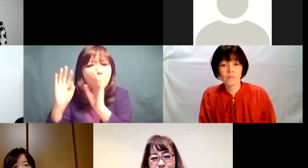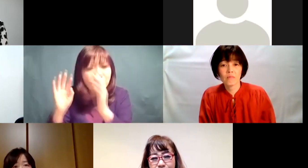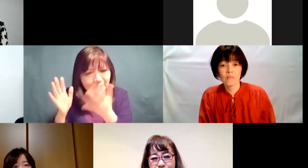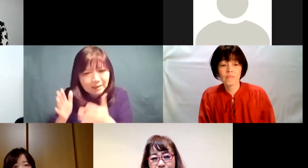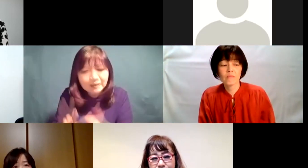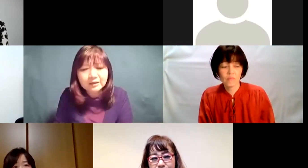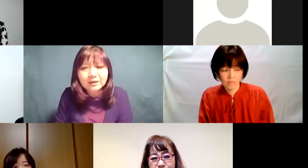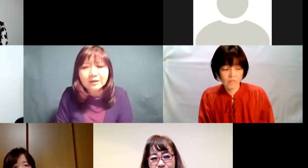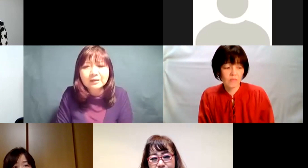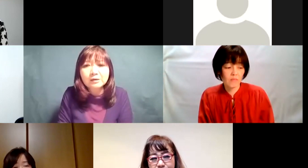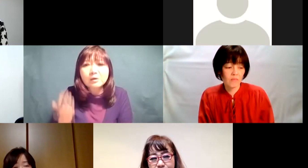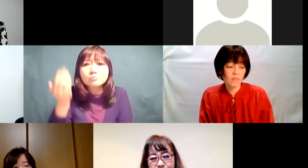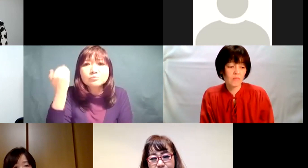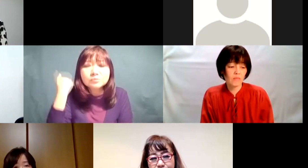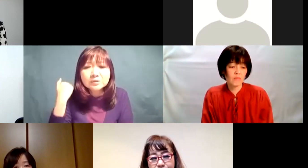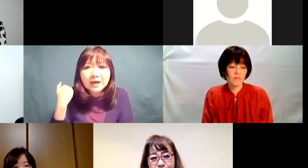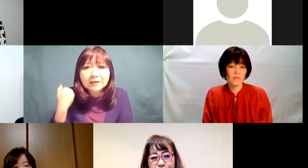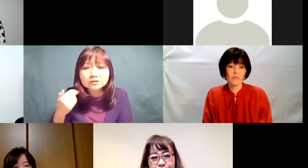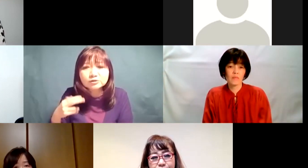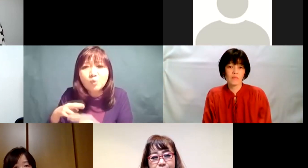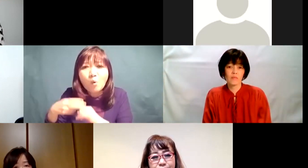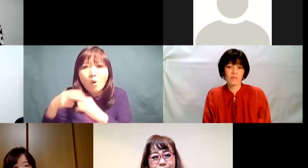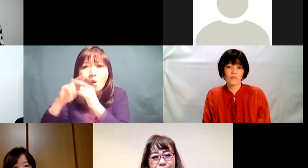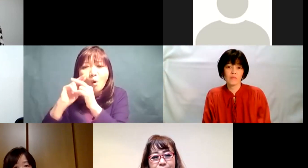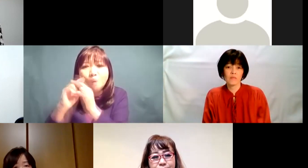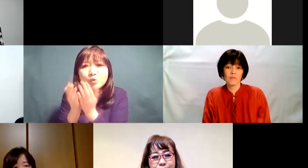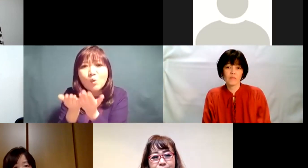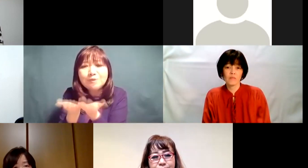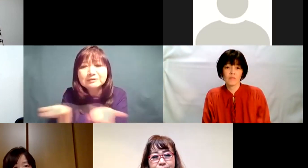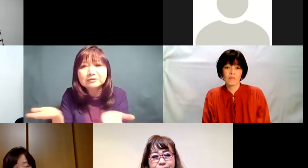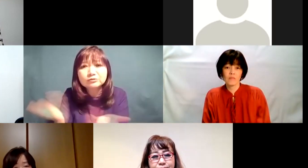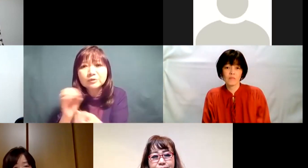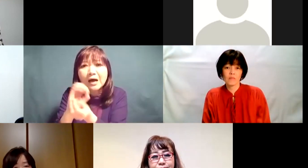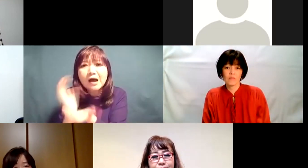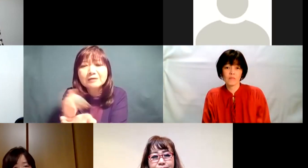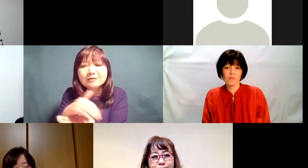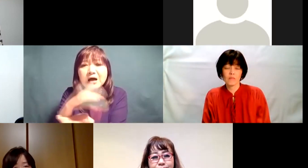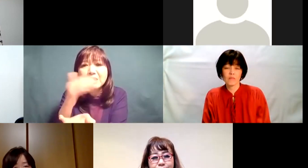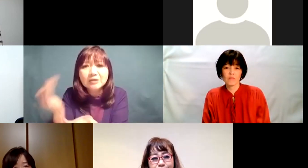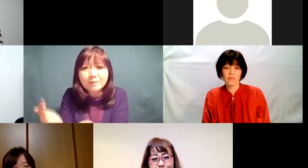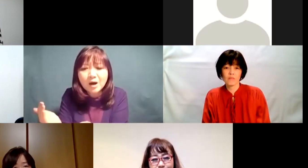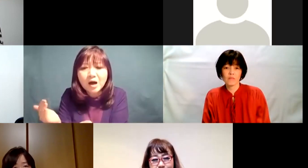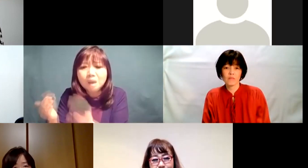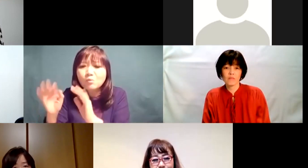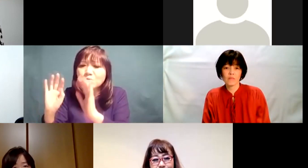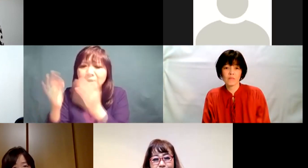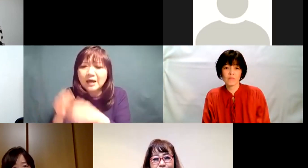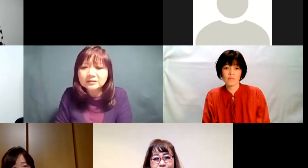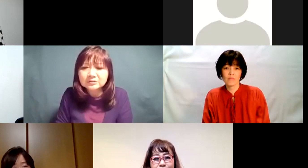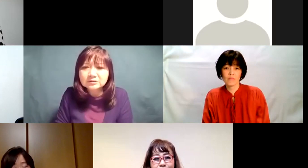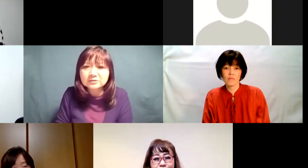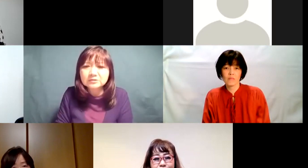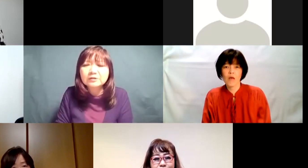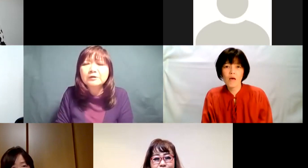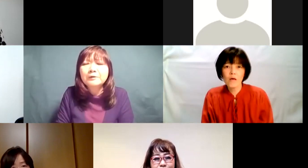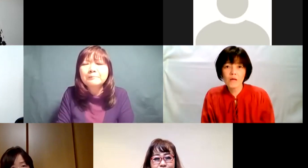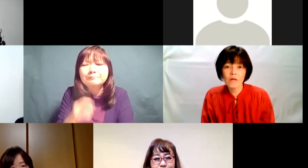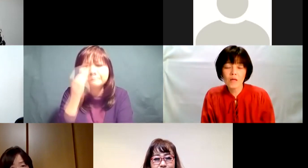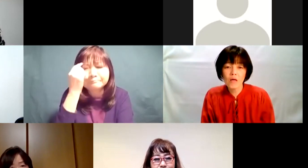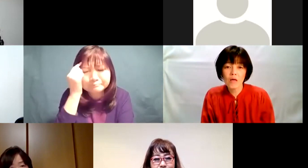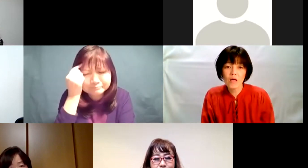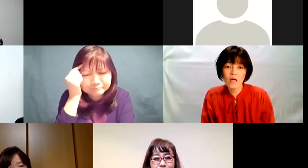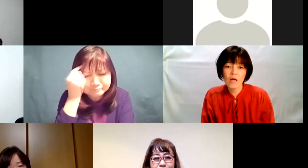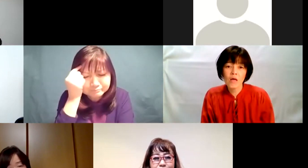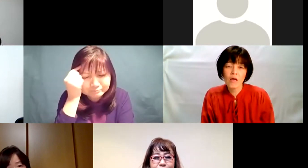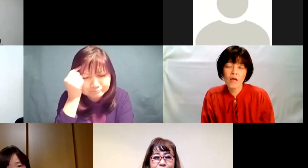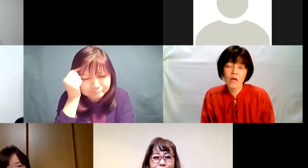うちも昔の美容室花山じゃないし、考えておかないとい